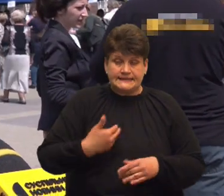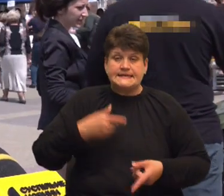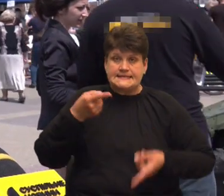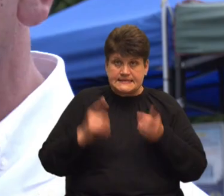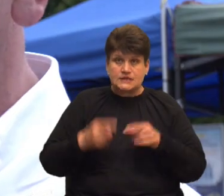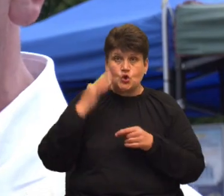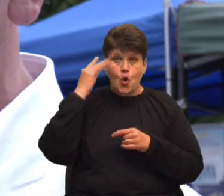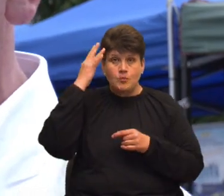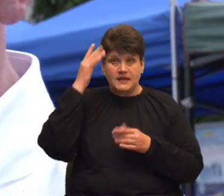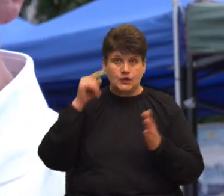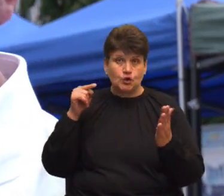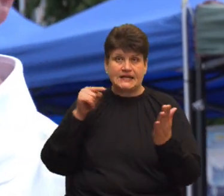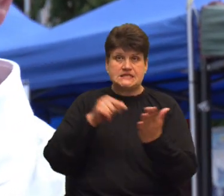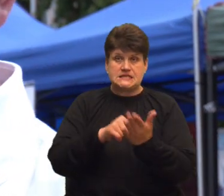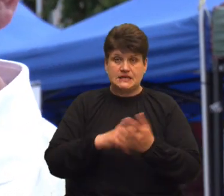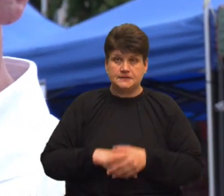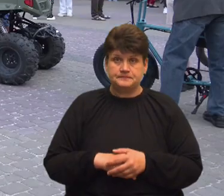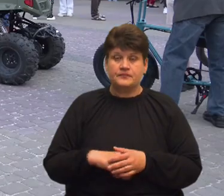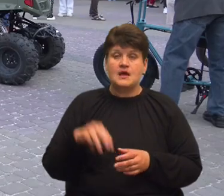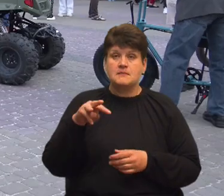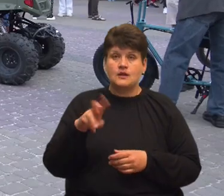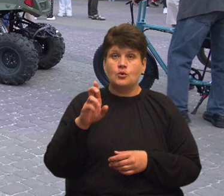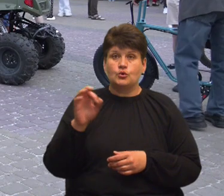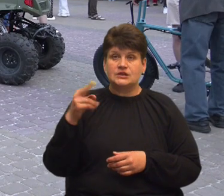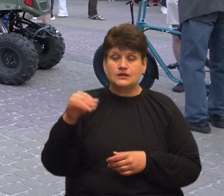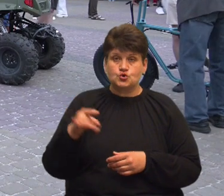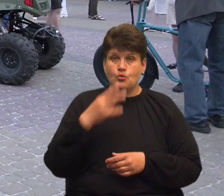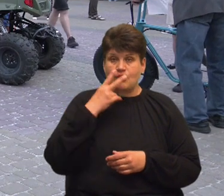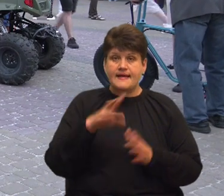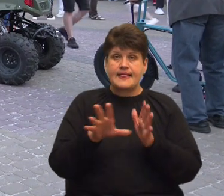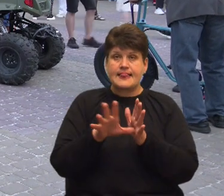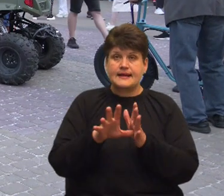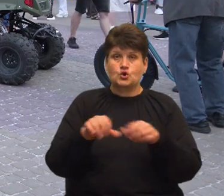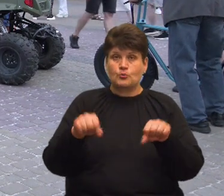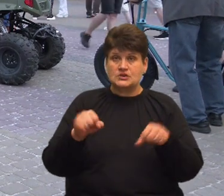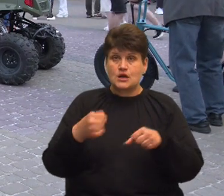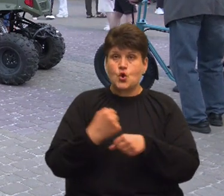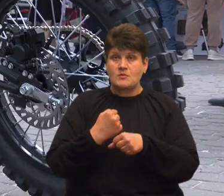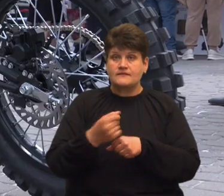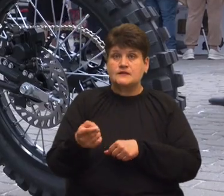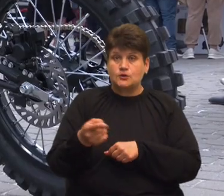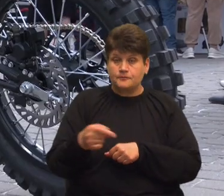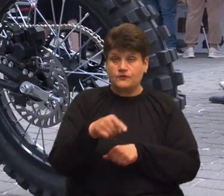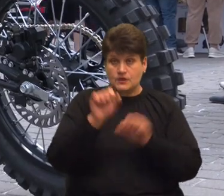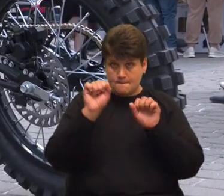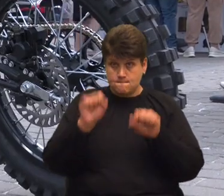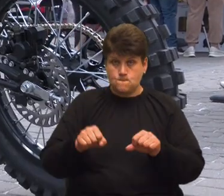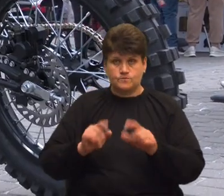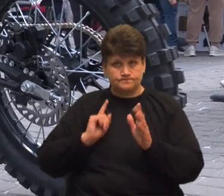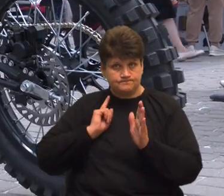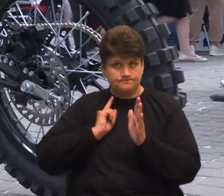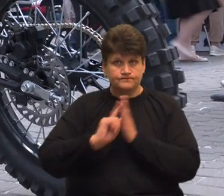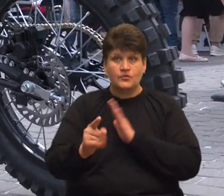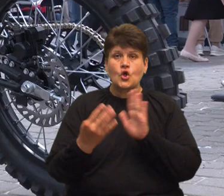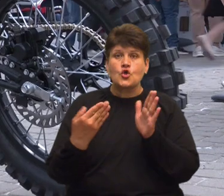омріяної цілі Михайло Боднарчук показує електромотоцикли які виробляють у Тернополі каже вони можуть розвивати швидкість до